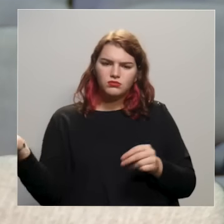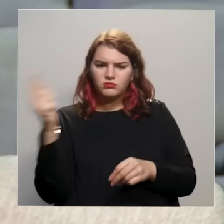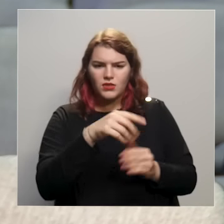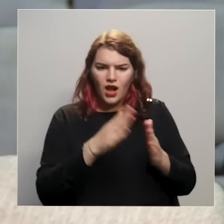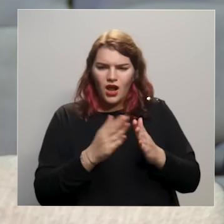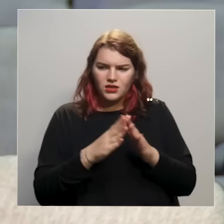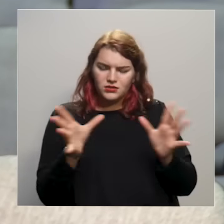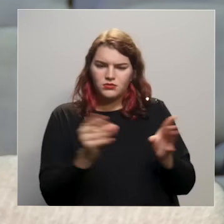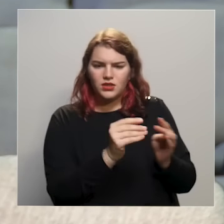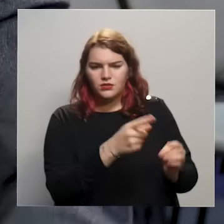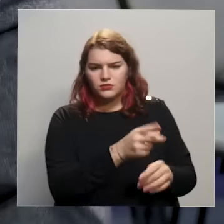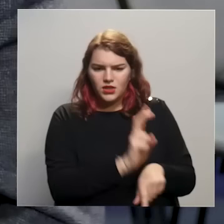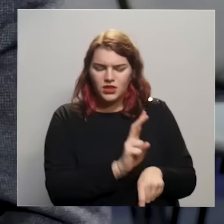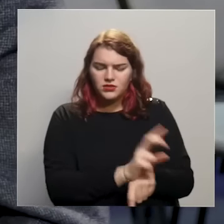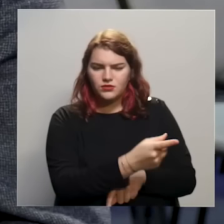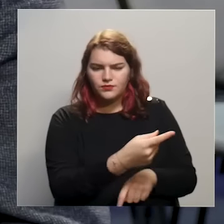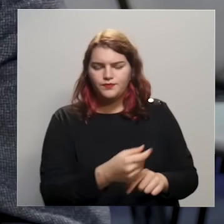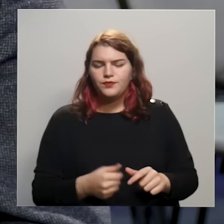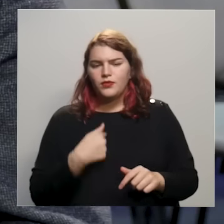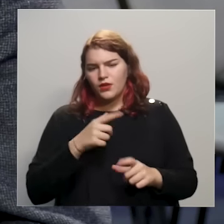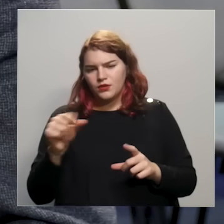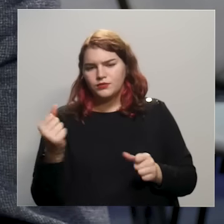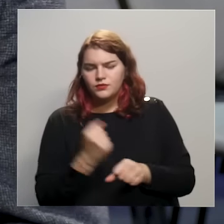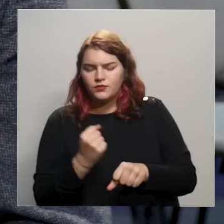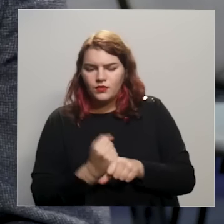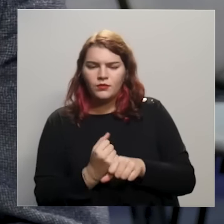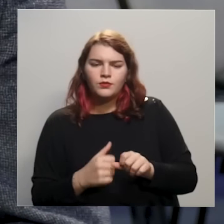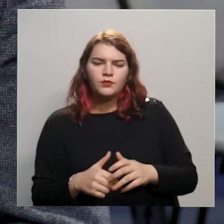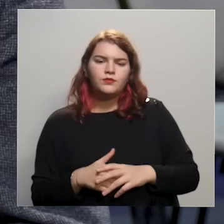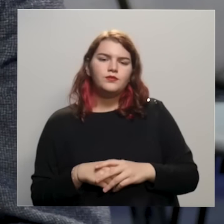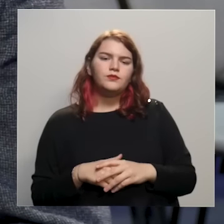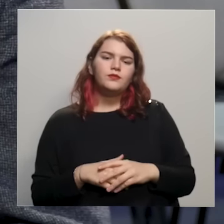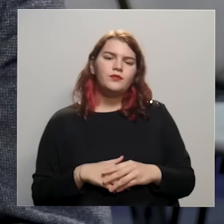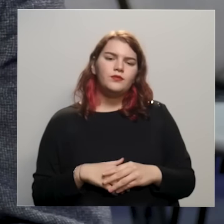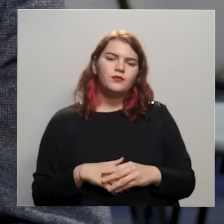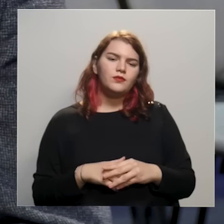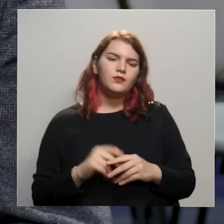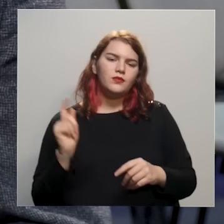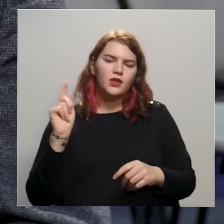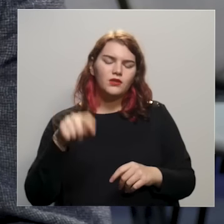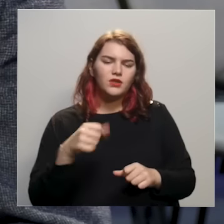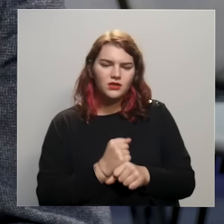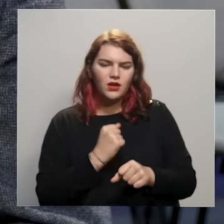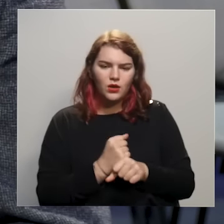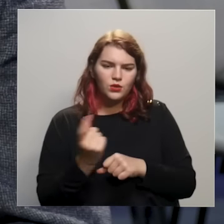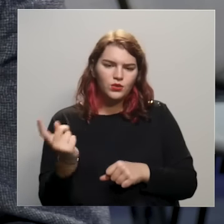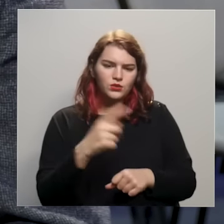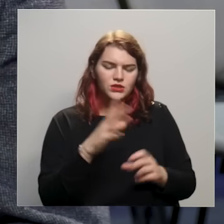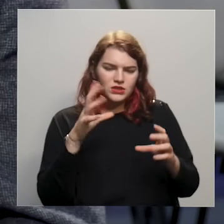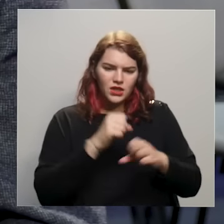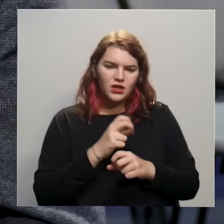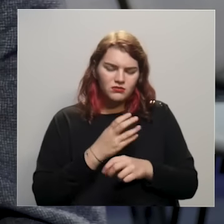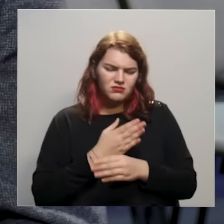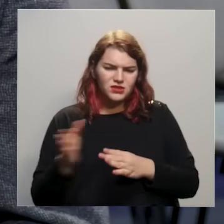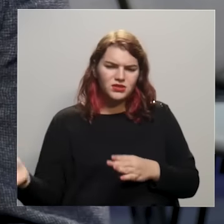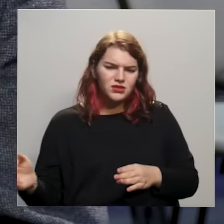și să vezi de ei și nu știu ce. O venit de la lucru, seara târziu,